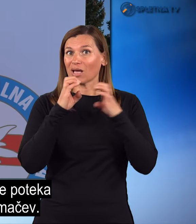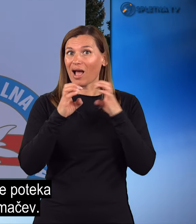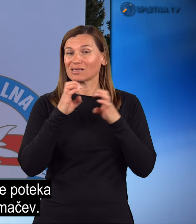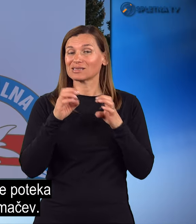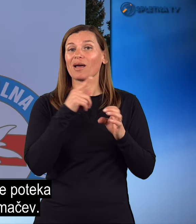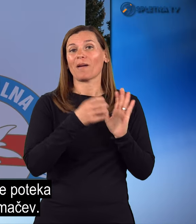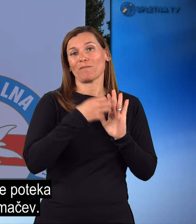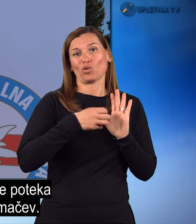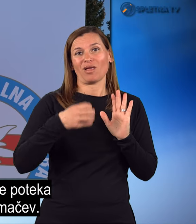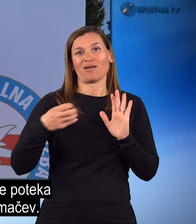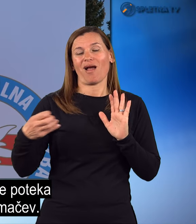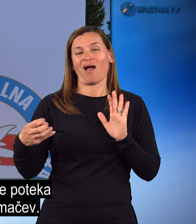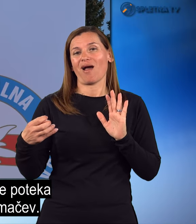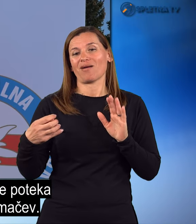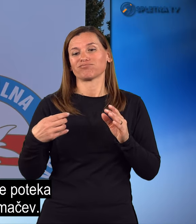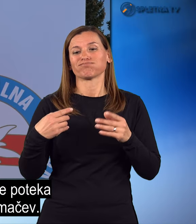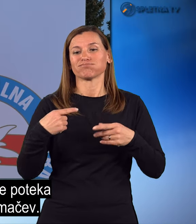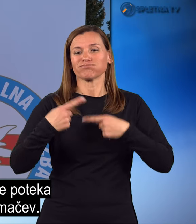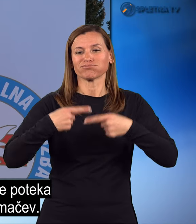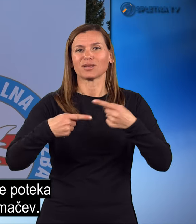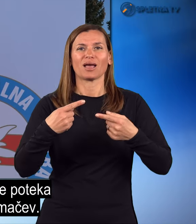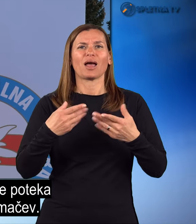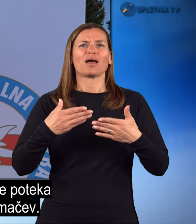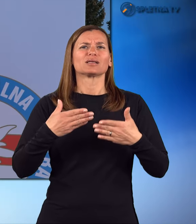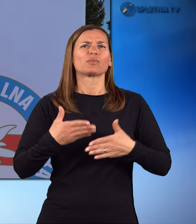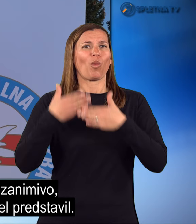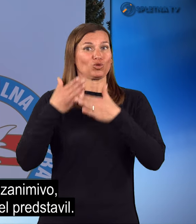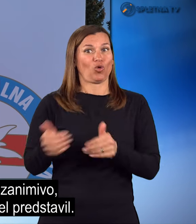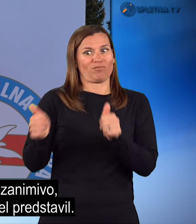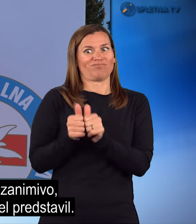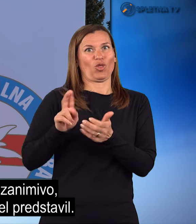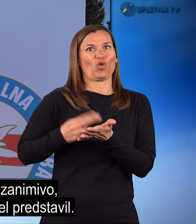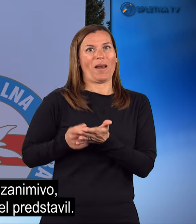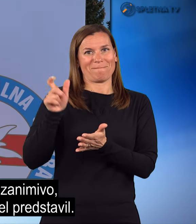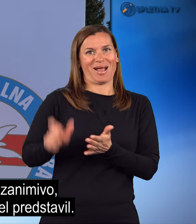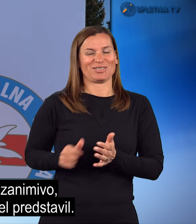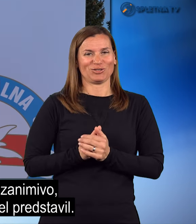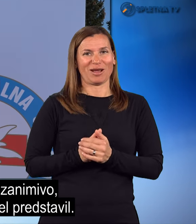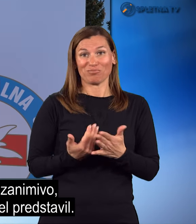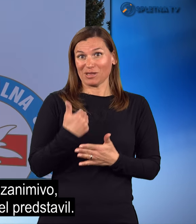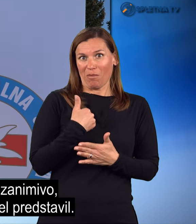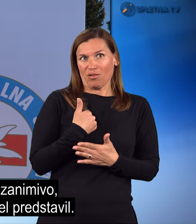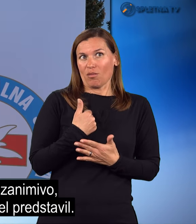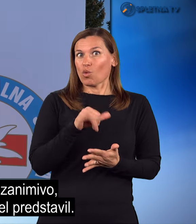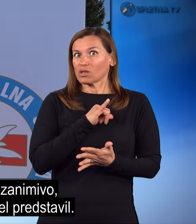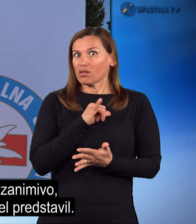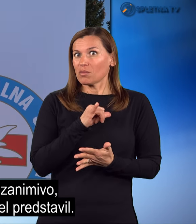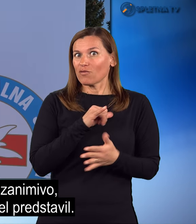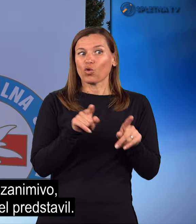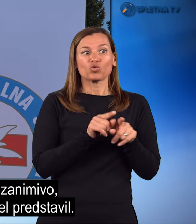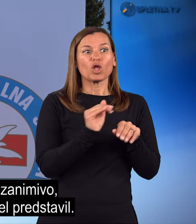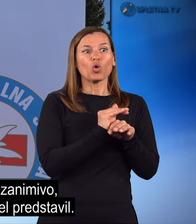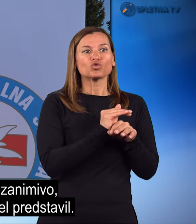komunikacija poteka s pomočjo tolmačev. To mi je tudi meni bilo osebno zanimivo, ko mi je Jurček ta